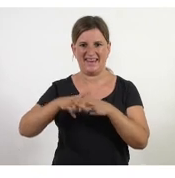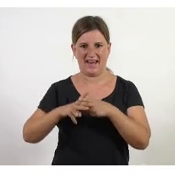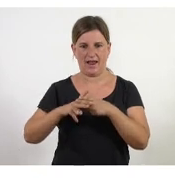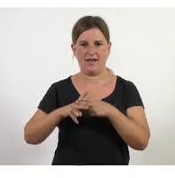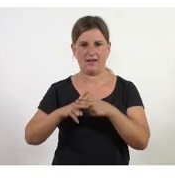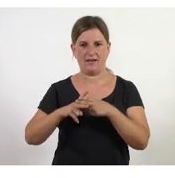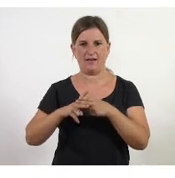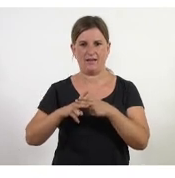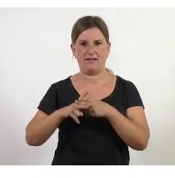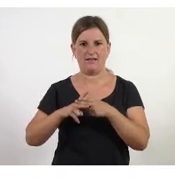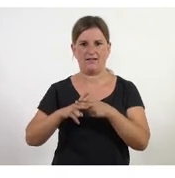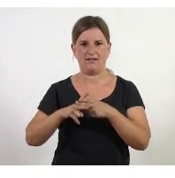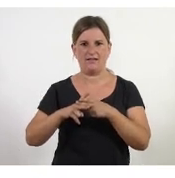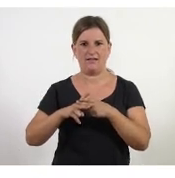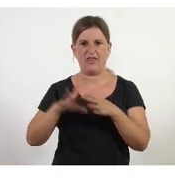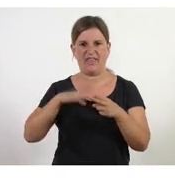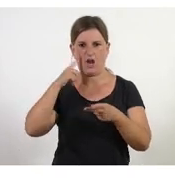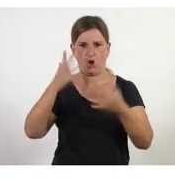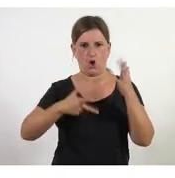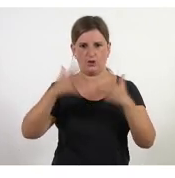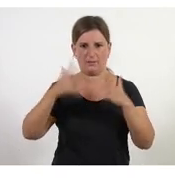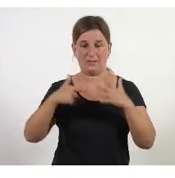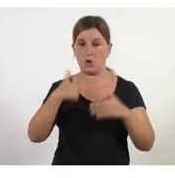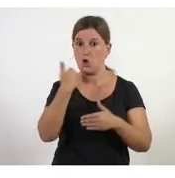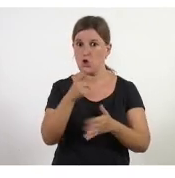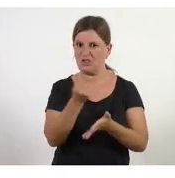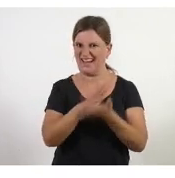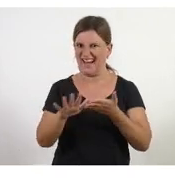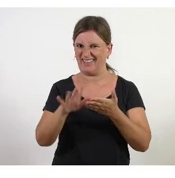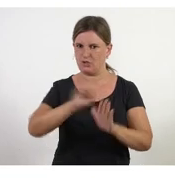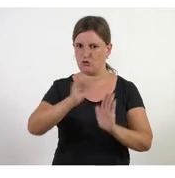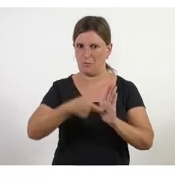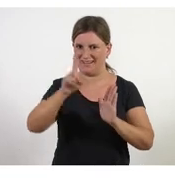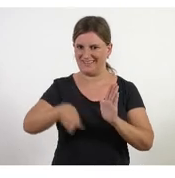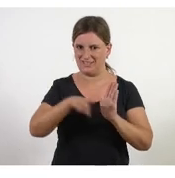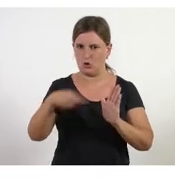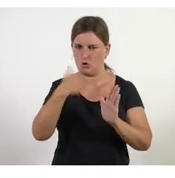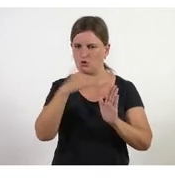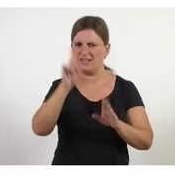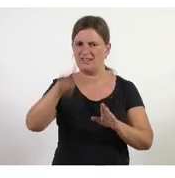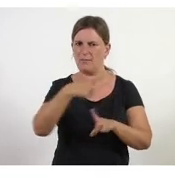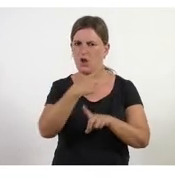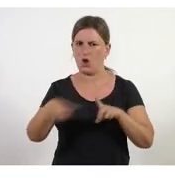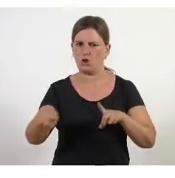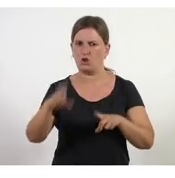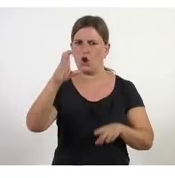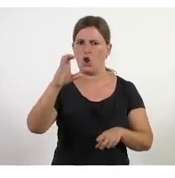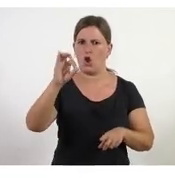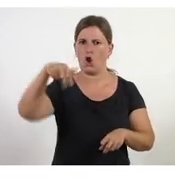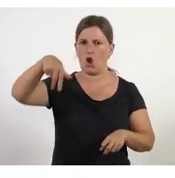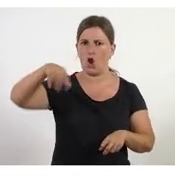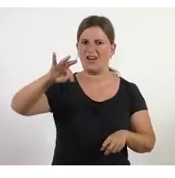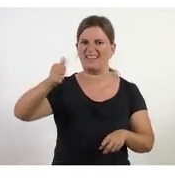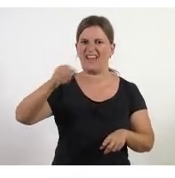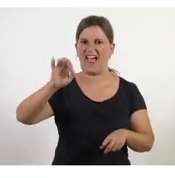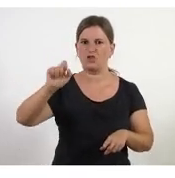després conec, si em permetes, Javier, no em vull trepitjar. Sí. Hi ha una altra aplicació que es diu Contasol, que també permet